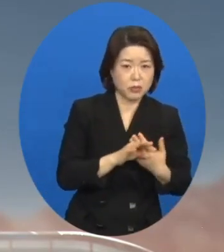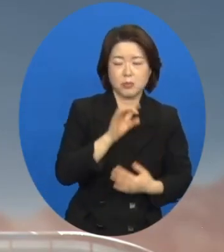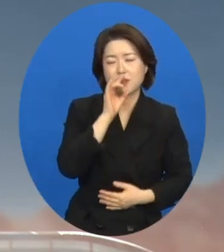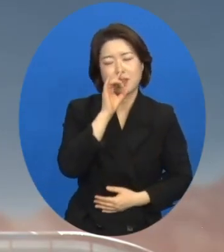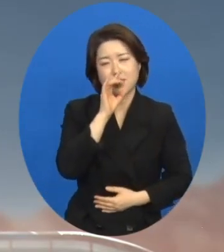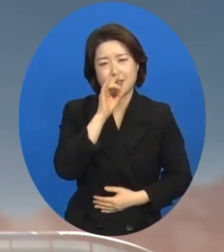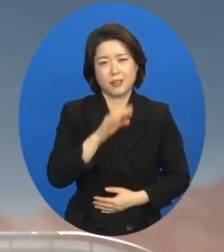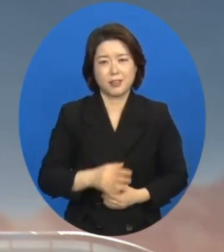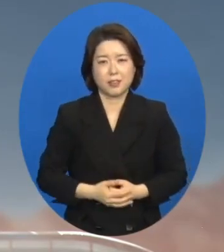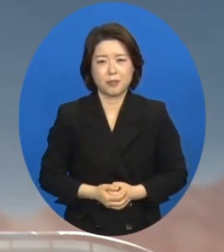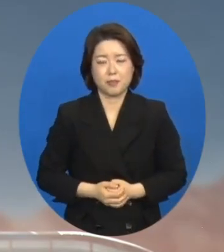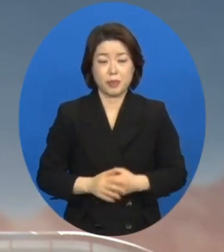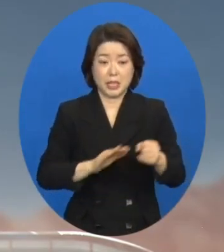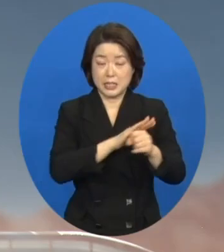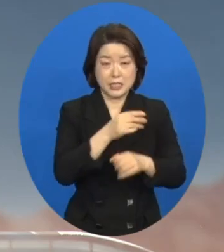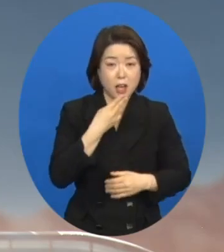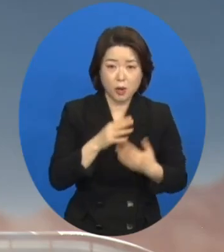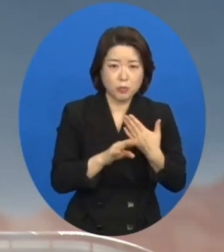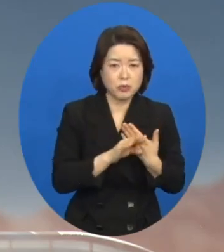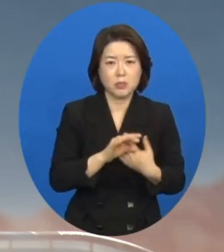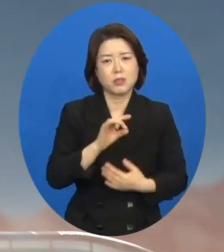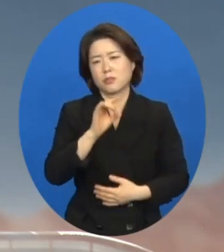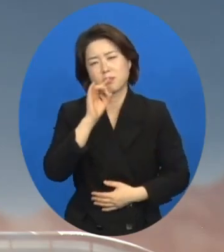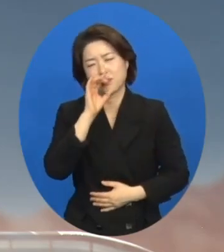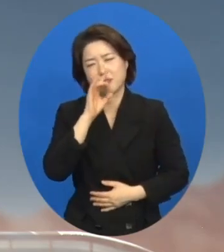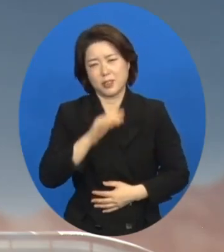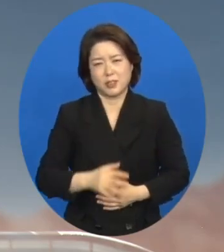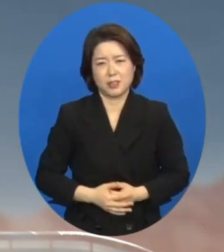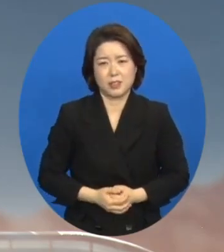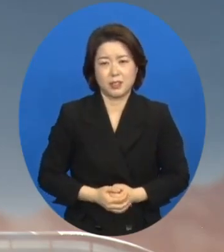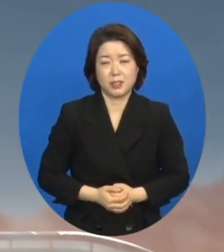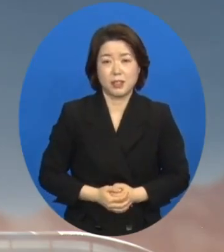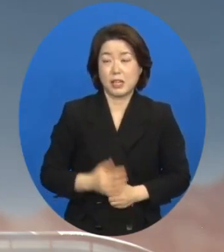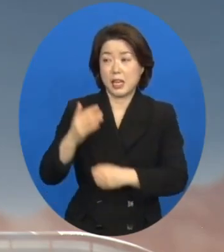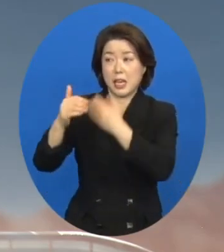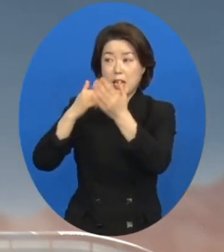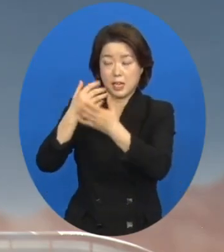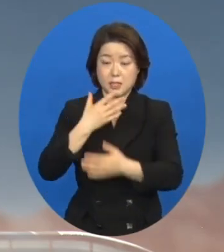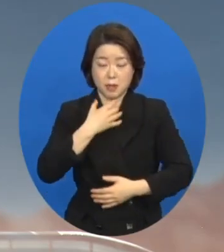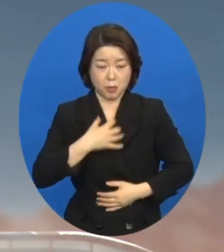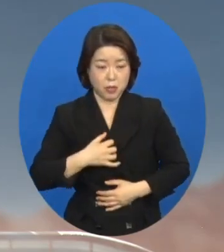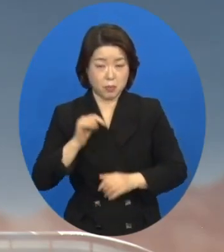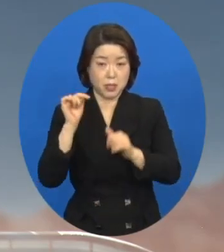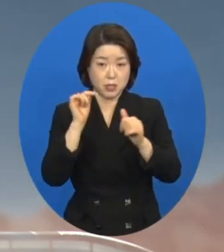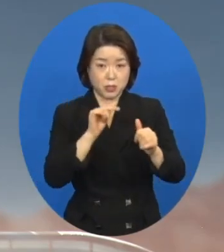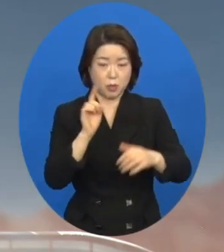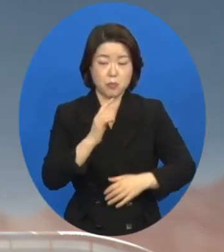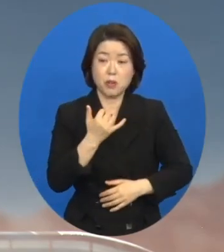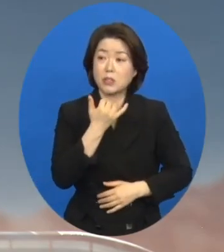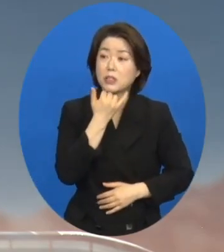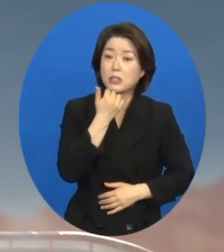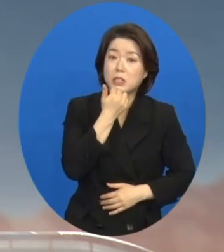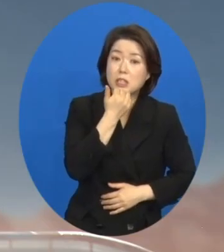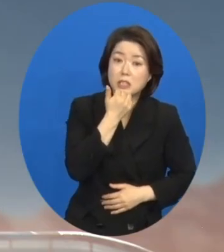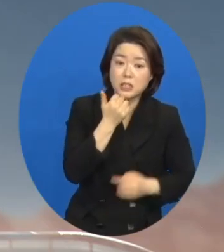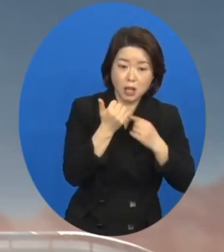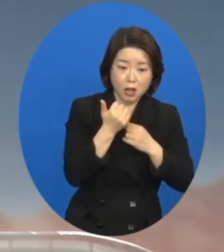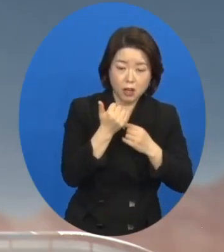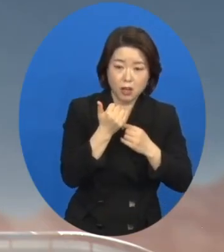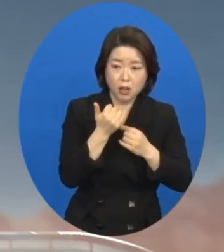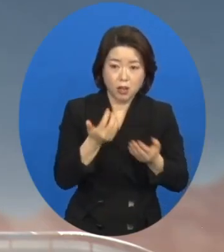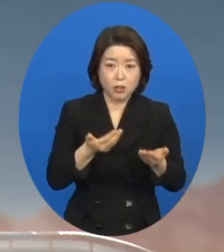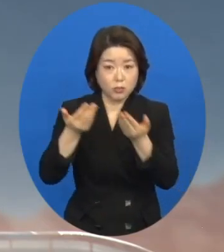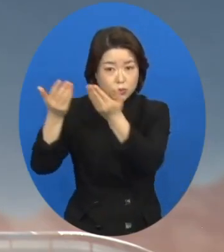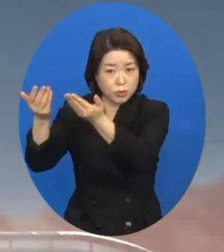일이에요. 사랑 없으면 할 수 없는 일이에요. 하나님 아브라함에게 이삭을 바치래요. 이 전부인데. 아니, 이삭이 전부인데